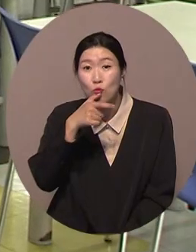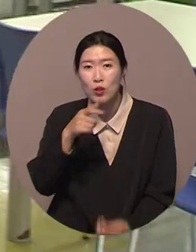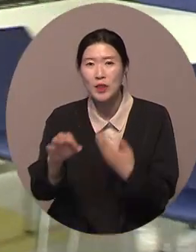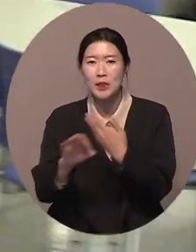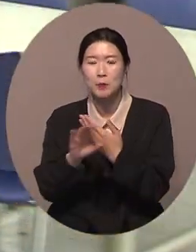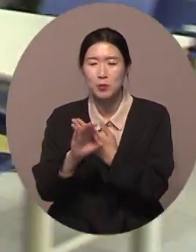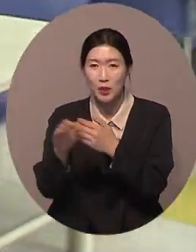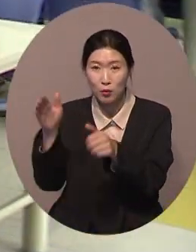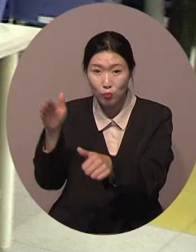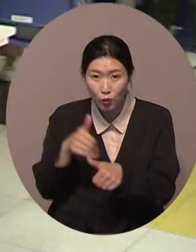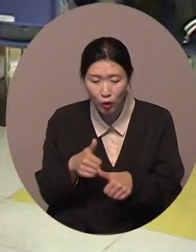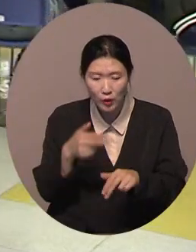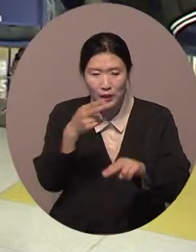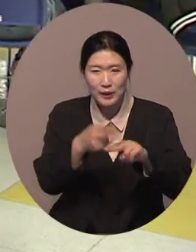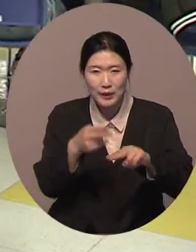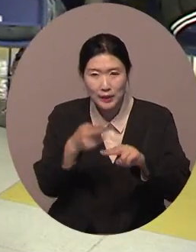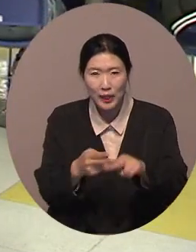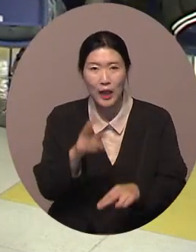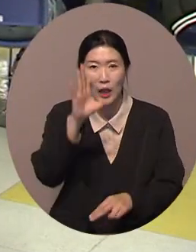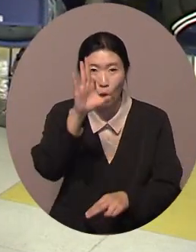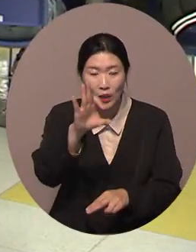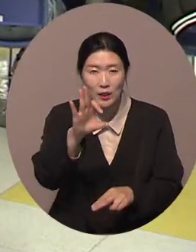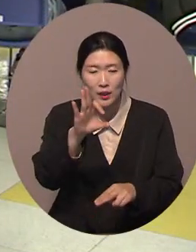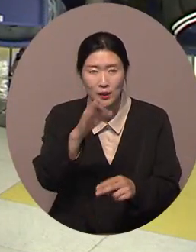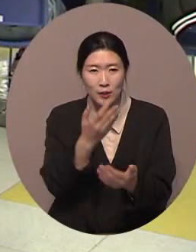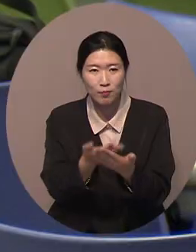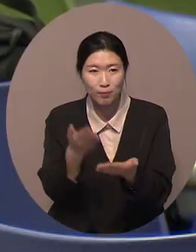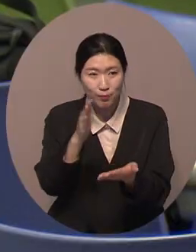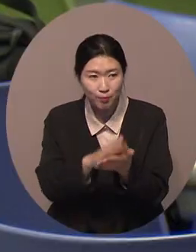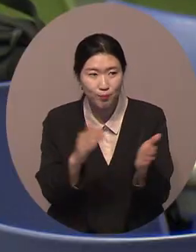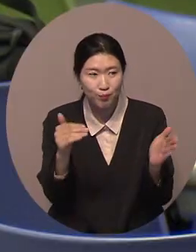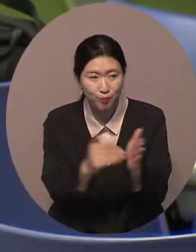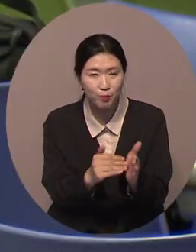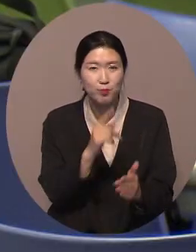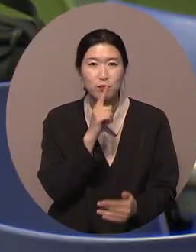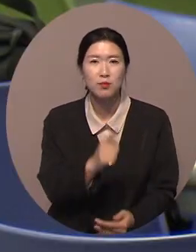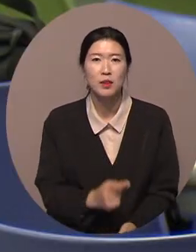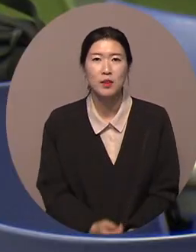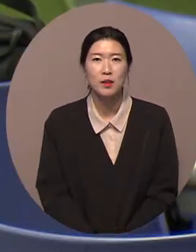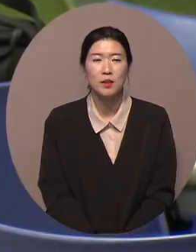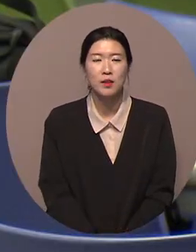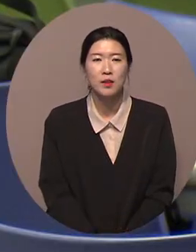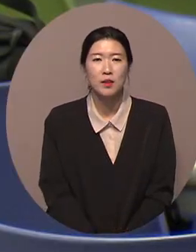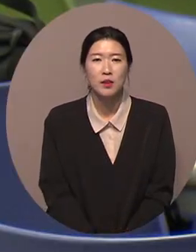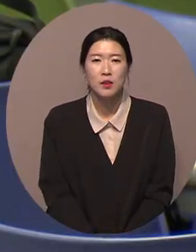동원에 일부 식당과 화장실 사용은 가능하게 했다고 밝혔습니다